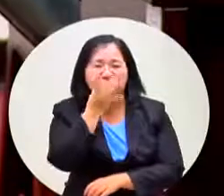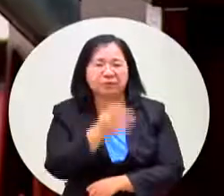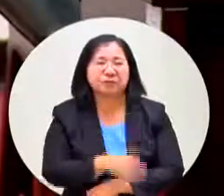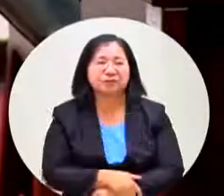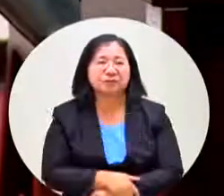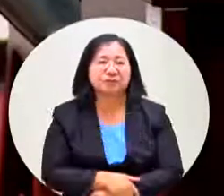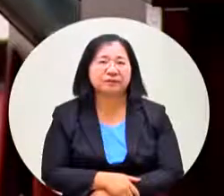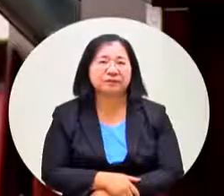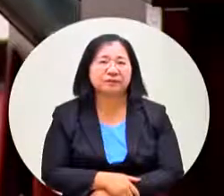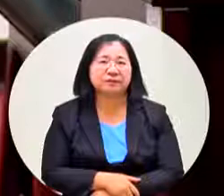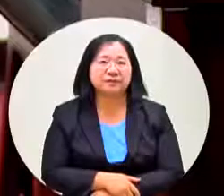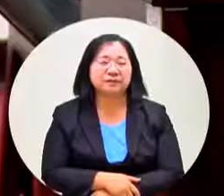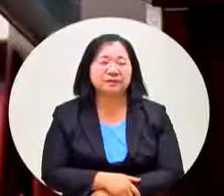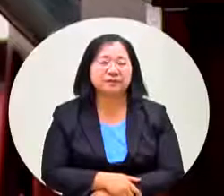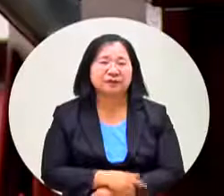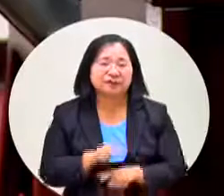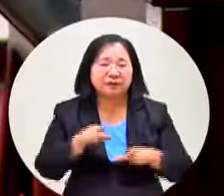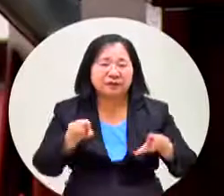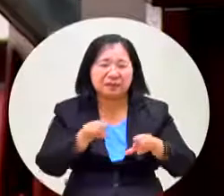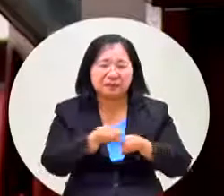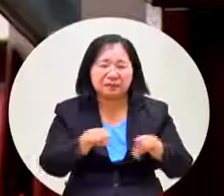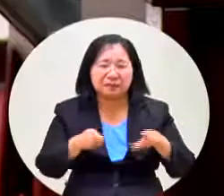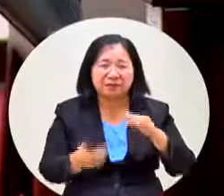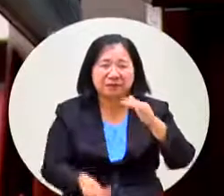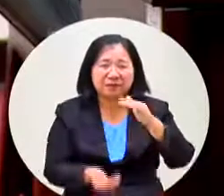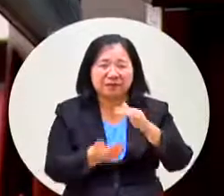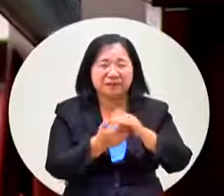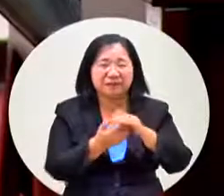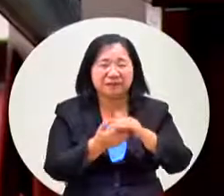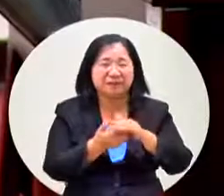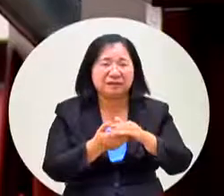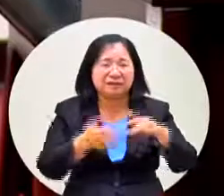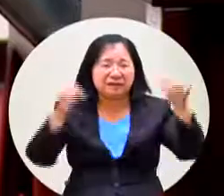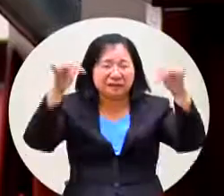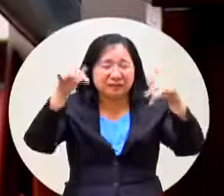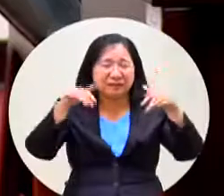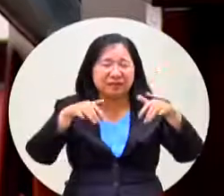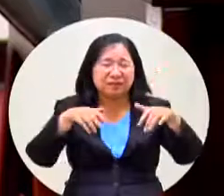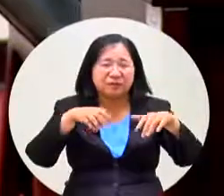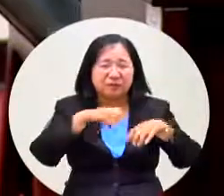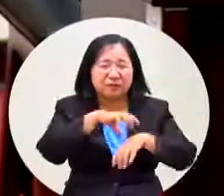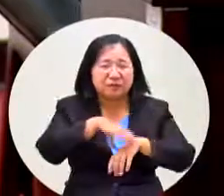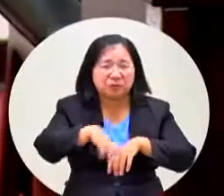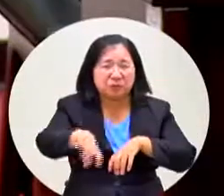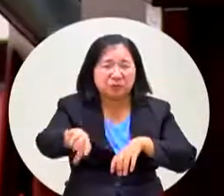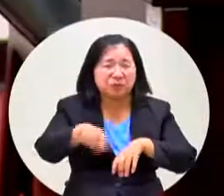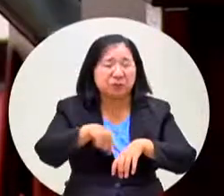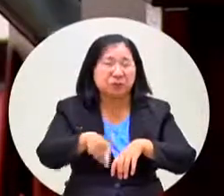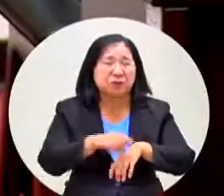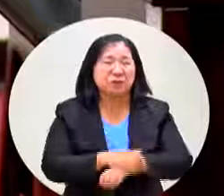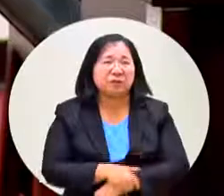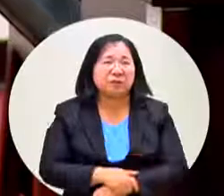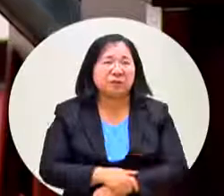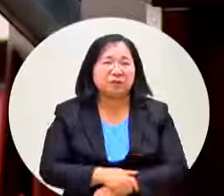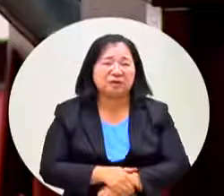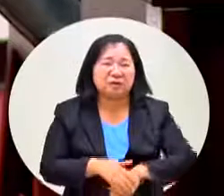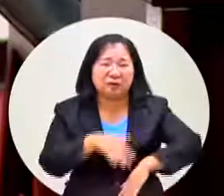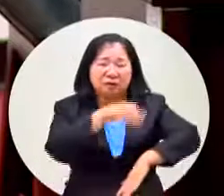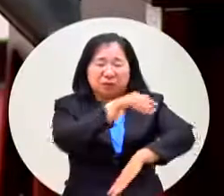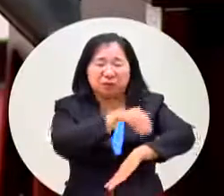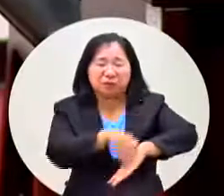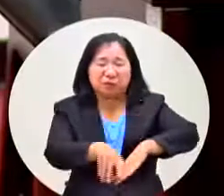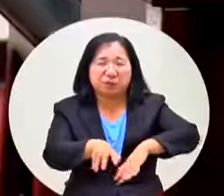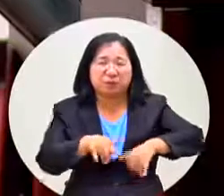传统的这个白水啦。啊，传统白水吼，伊上边边啊，上边边啊，迄有一挂迄个泥沙，落好大个泥